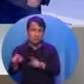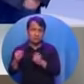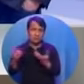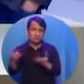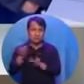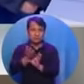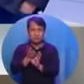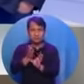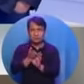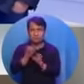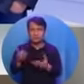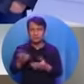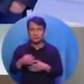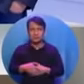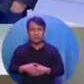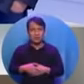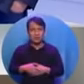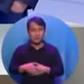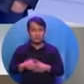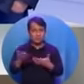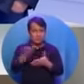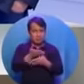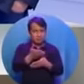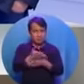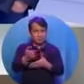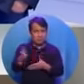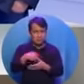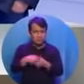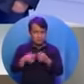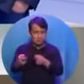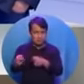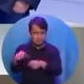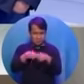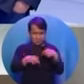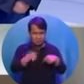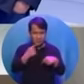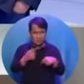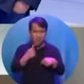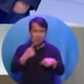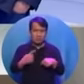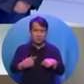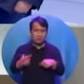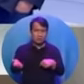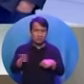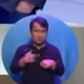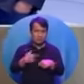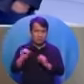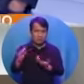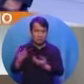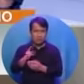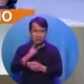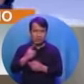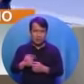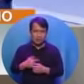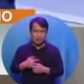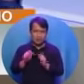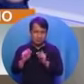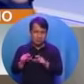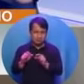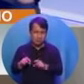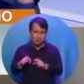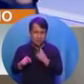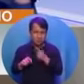po magre-reklamo. Diba, sir, dapat yung sinabi niya noon, wala naman siya sinasabi sa amin. Basta binabarahan niya lang